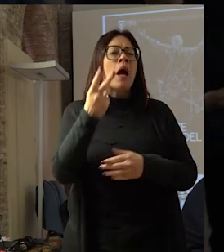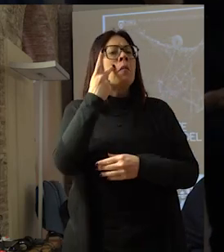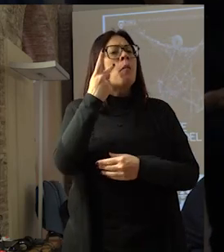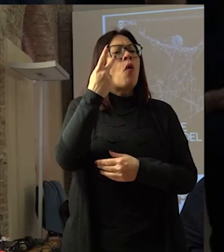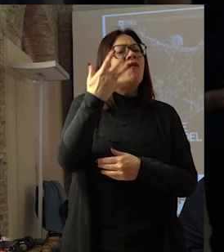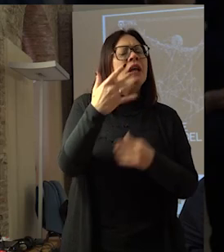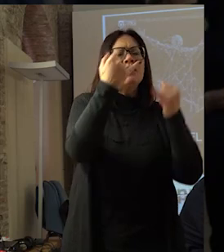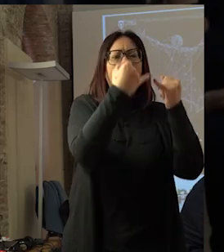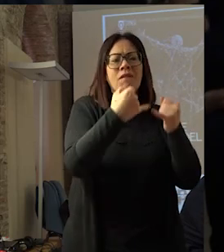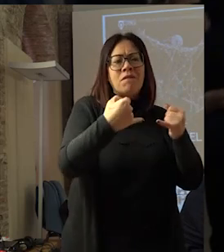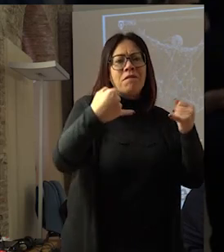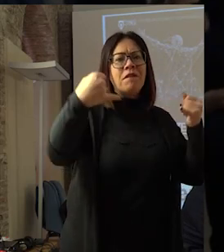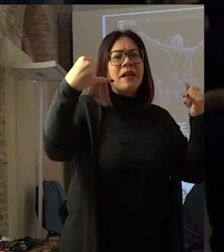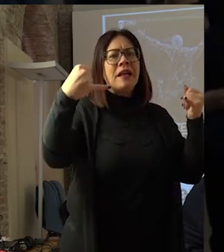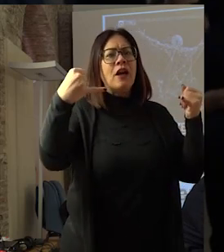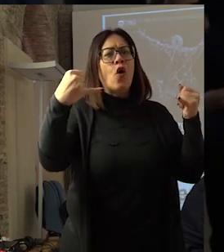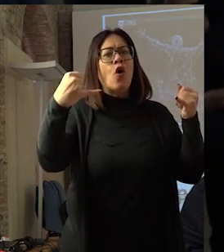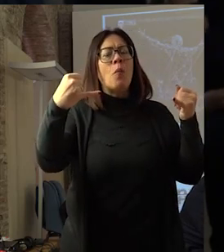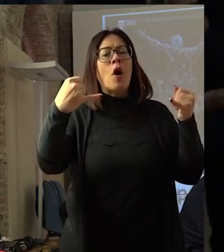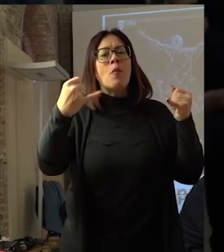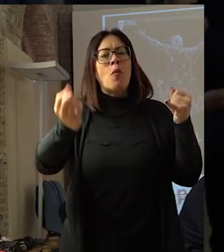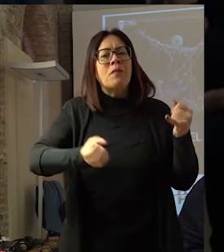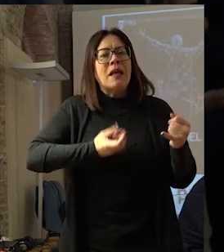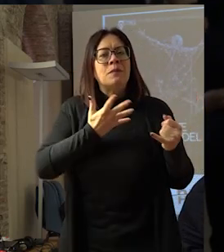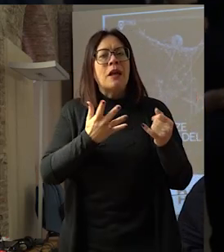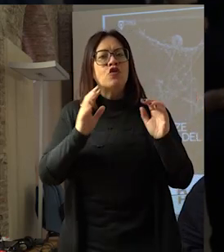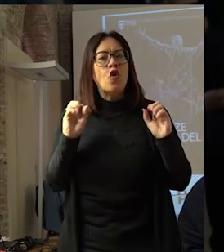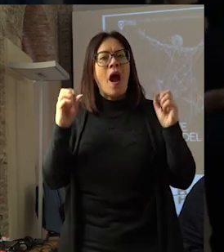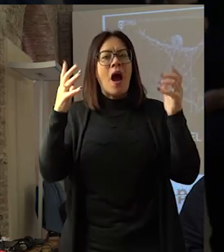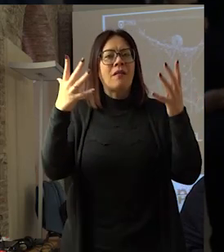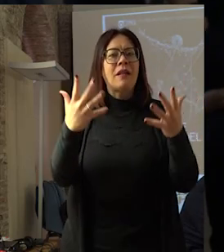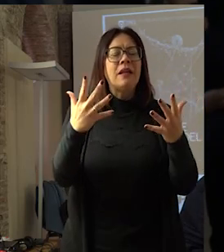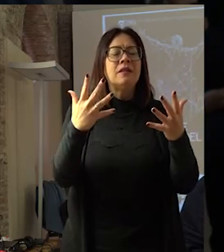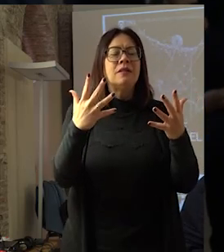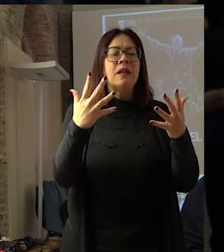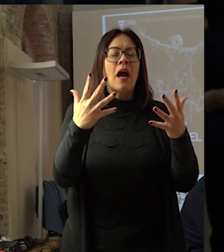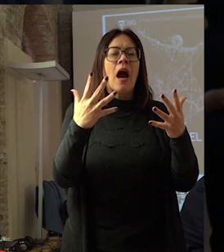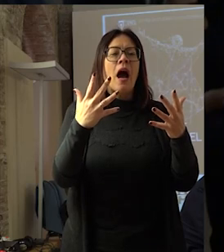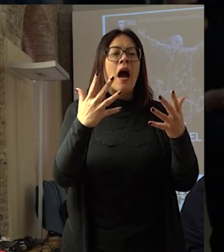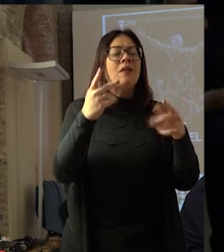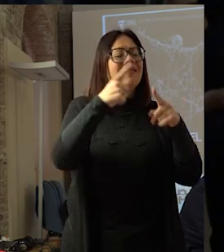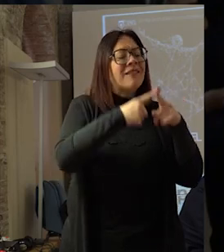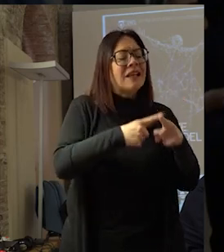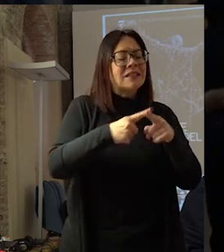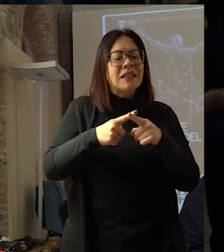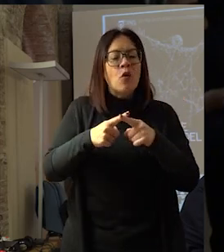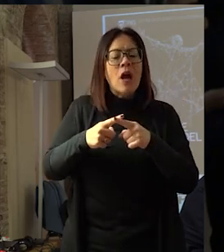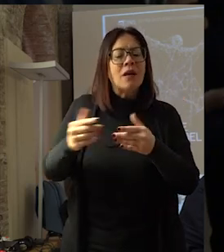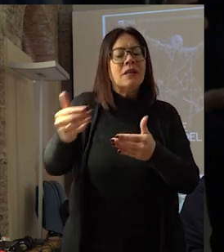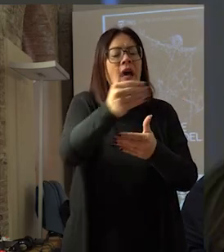filo dell'espressione artistica percorreva molte testimonianze raccolte anche per i precedenti